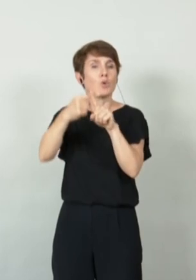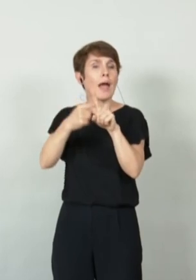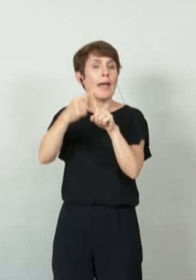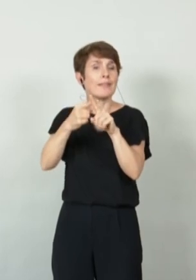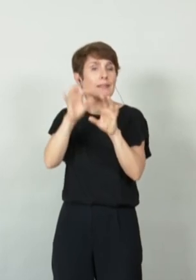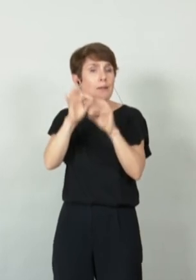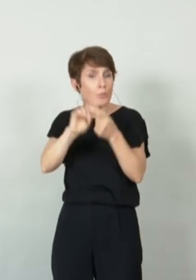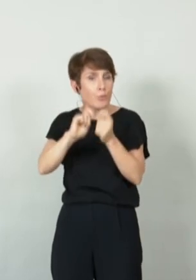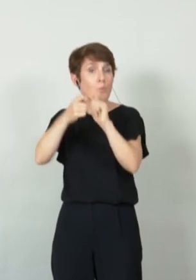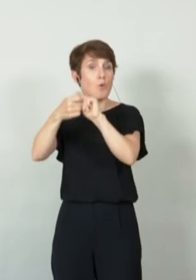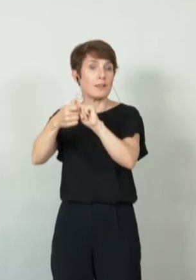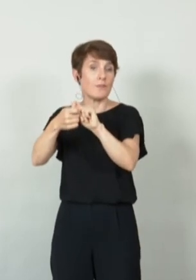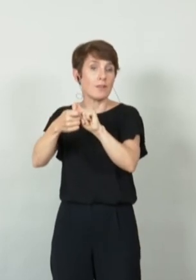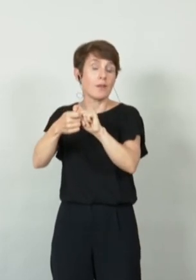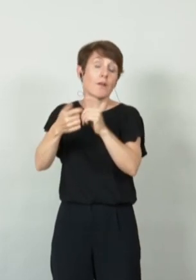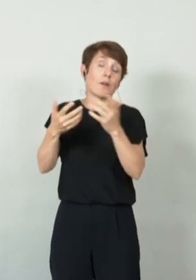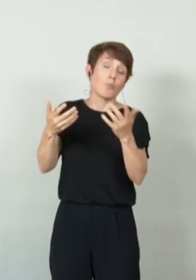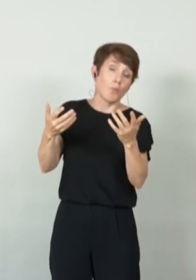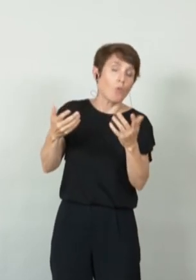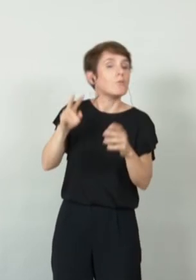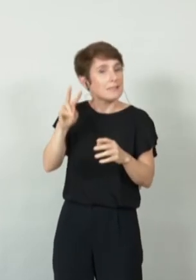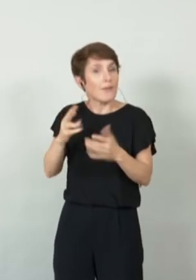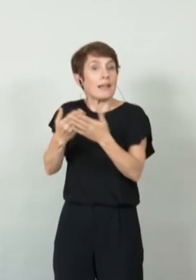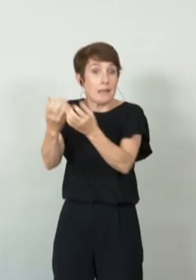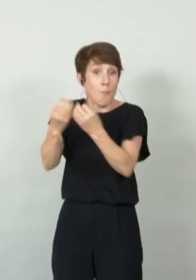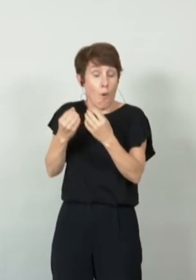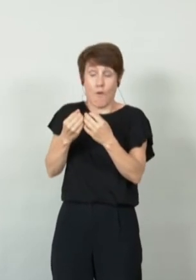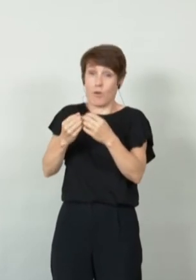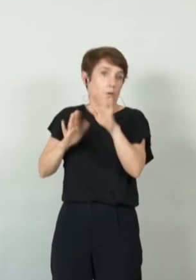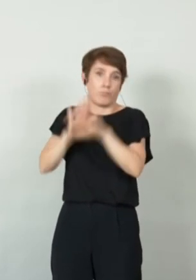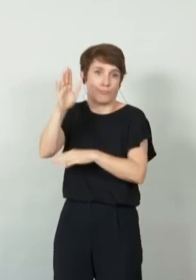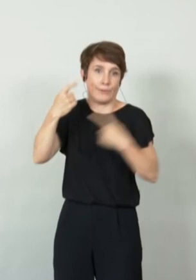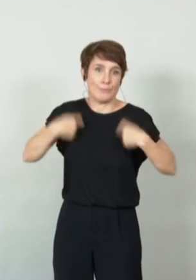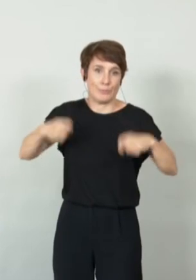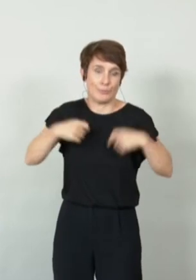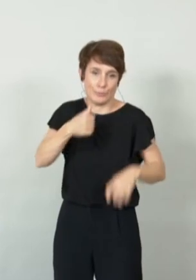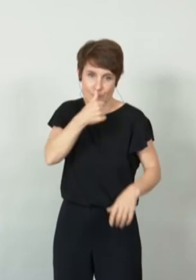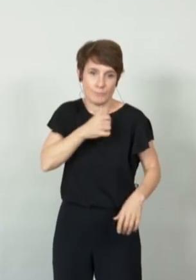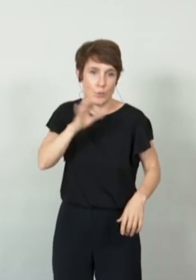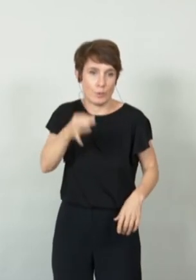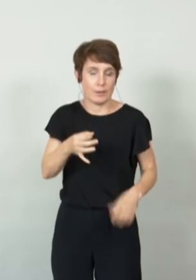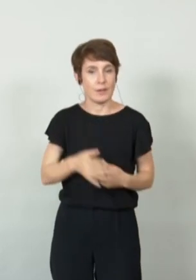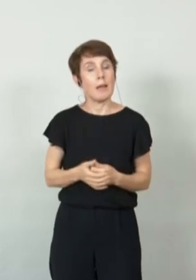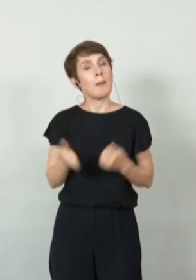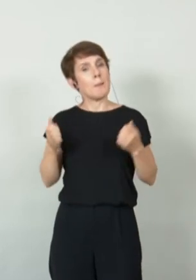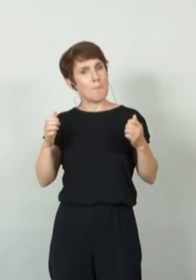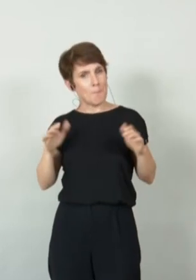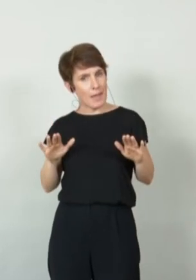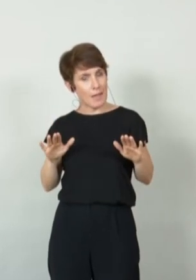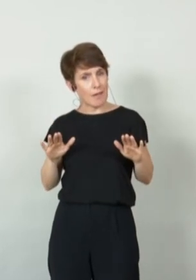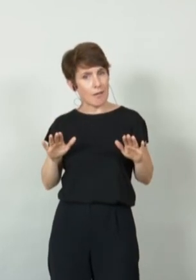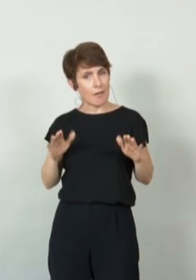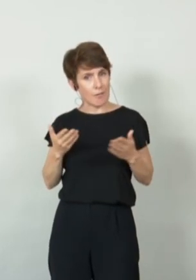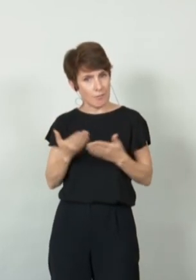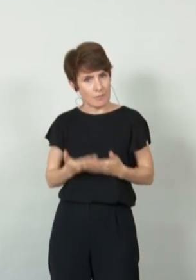et on est la principale fautive nous le reconnaissons plus que volontiers notons tout de même que cela aurait pu être bien pire